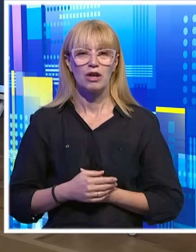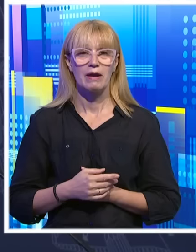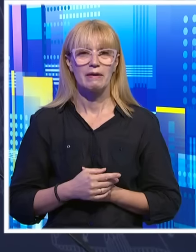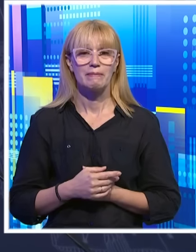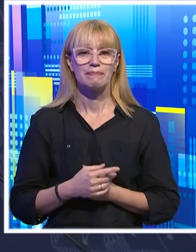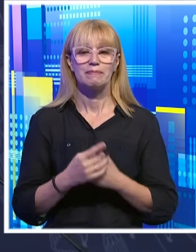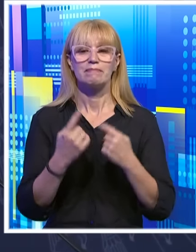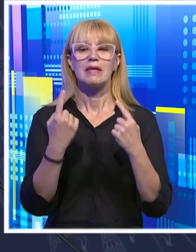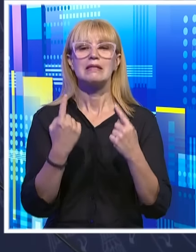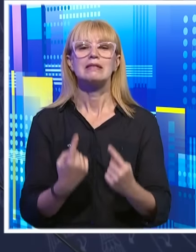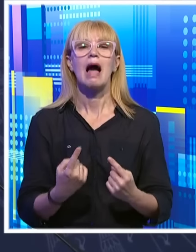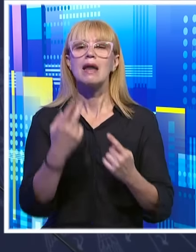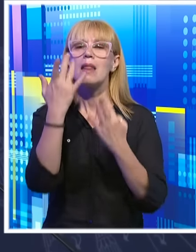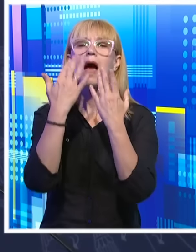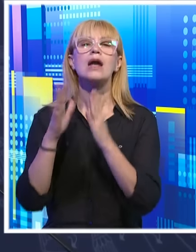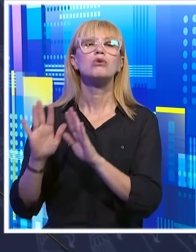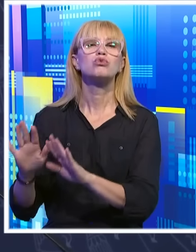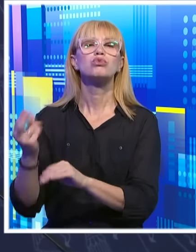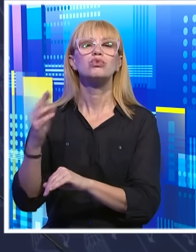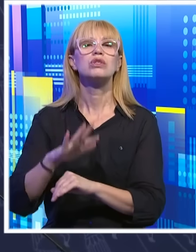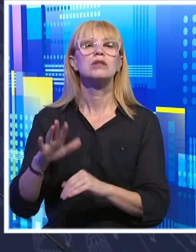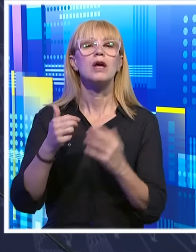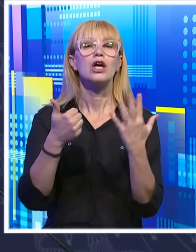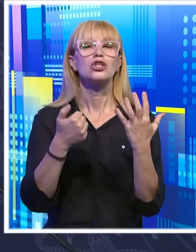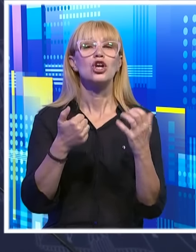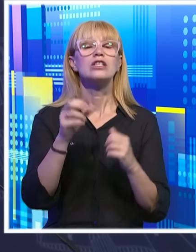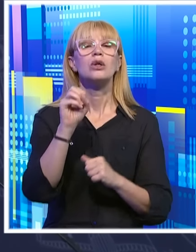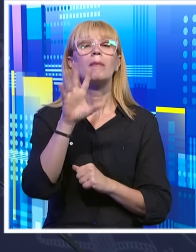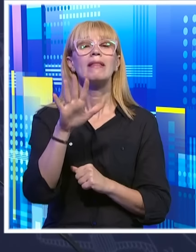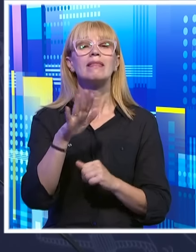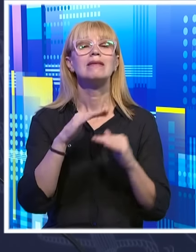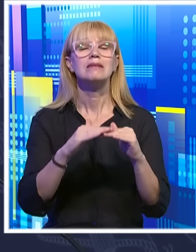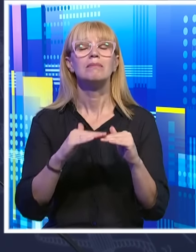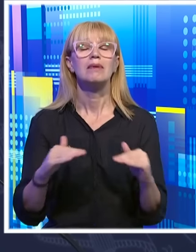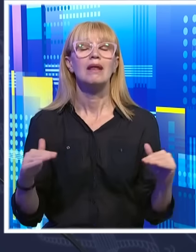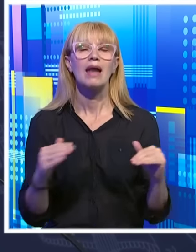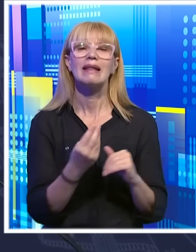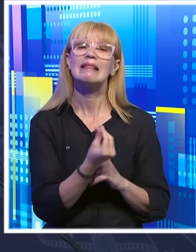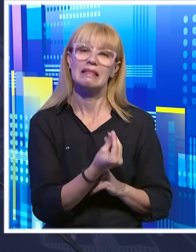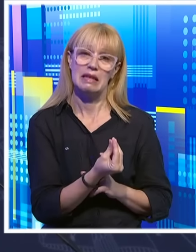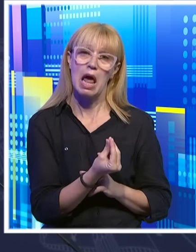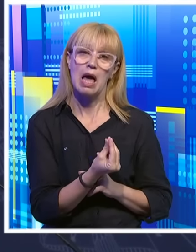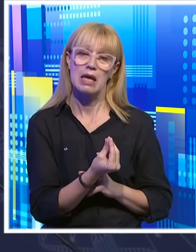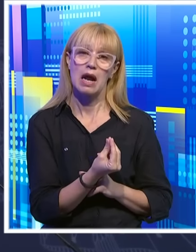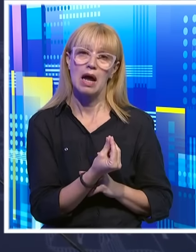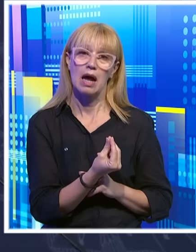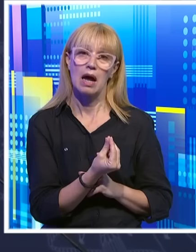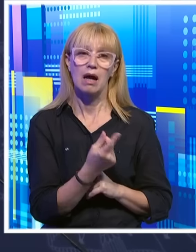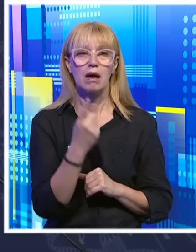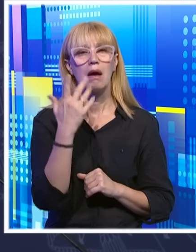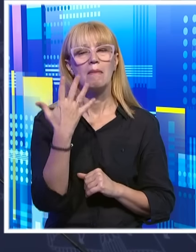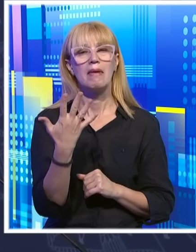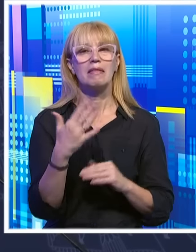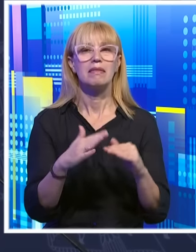stanje na računu na današnji dan, imamo 615 milijardi dinara, dakle 5